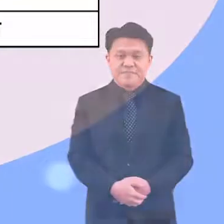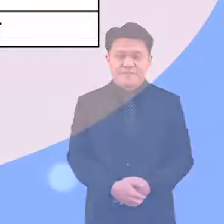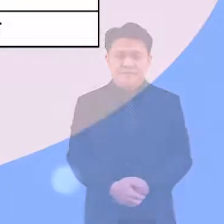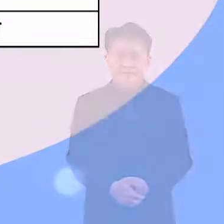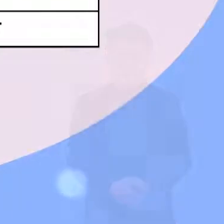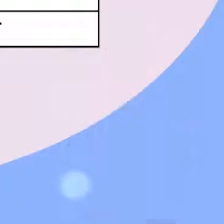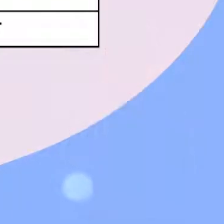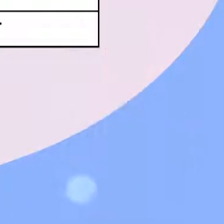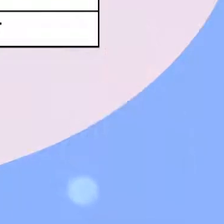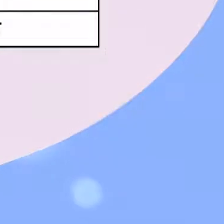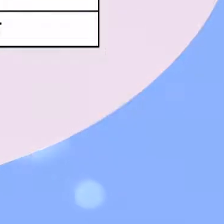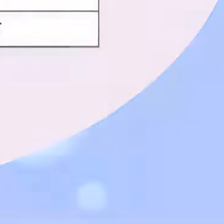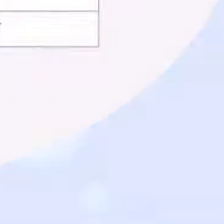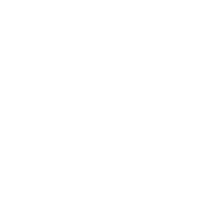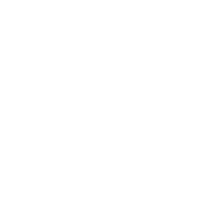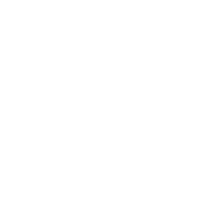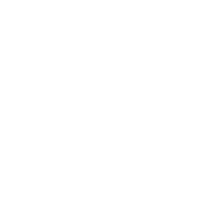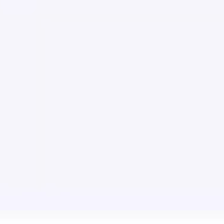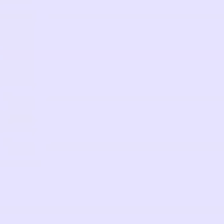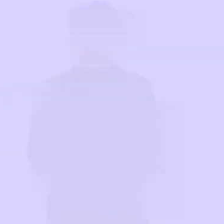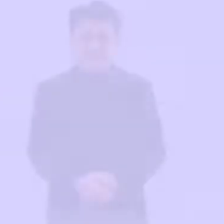알려드립니다.